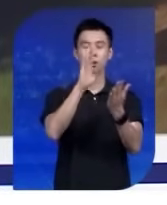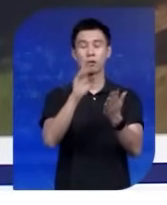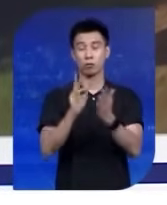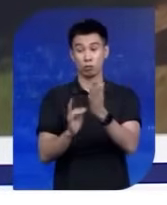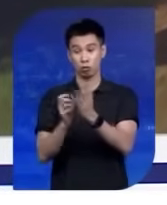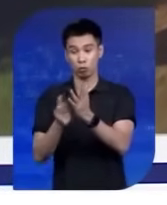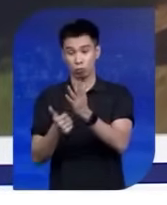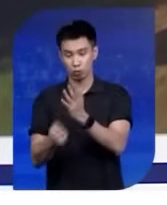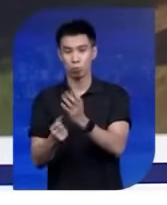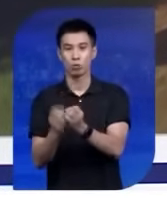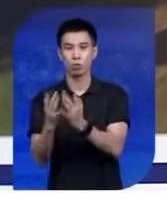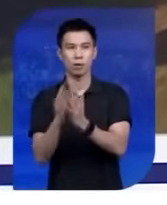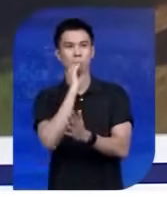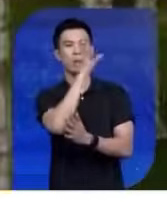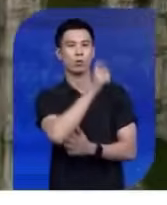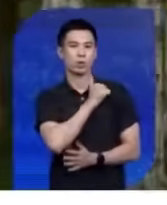phương